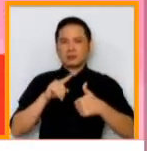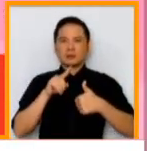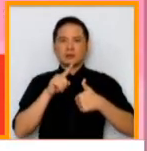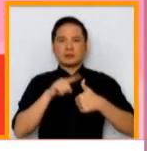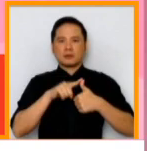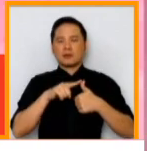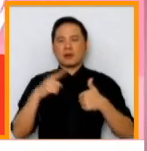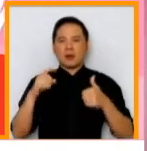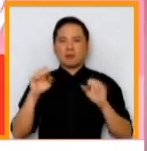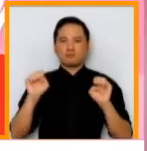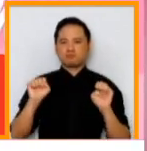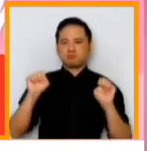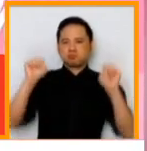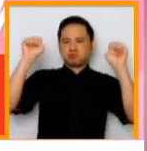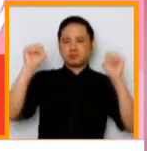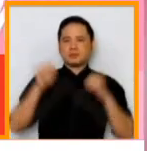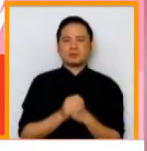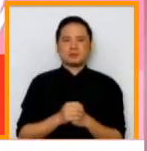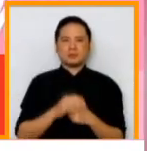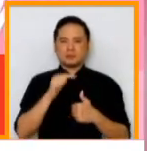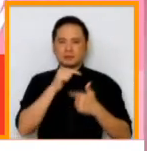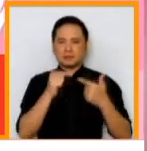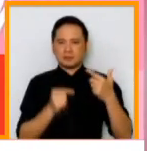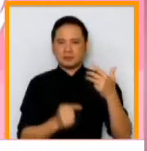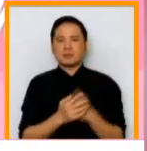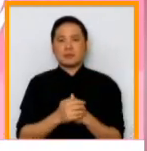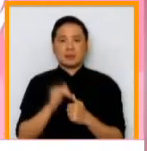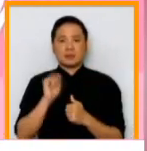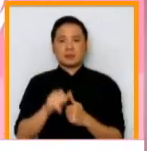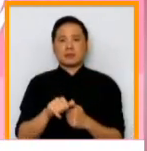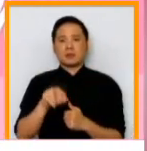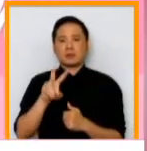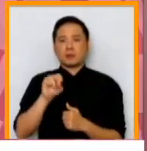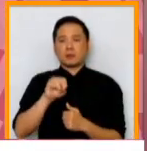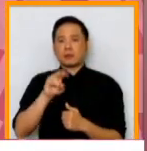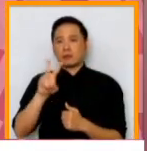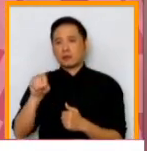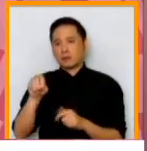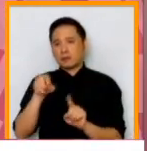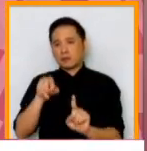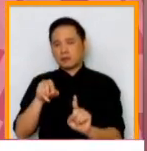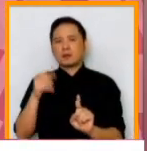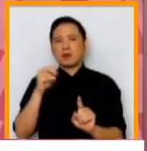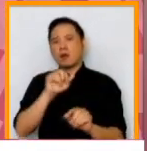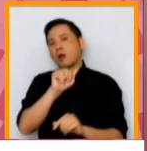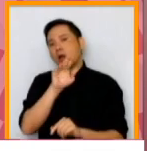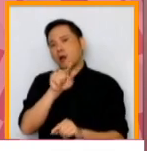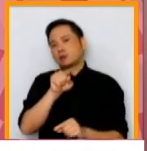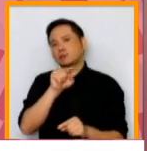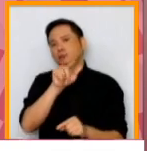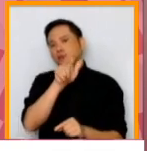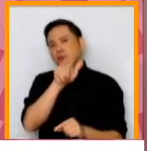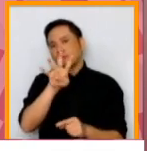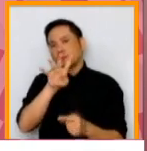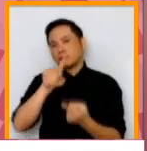para-powerlifting. Gaganapin ang Tokyo 2020 Paralympic Games mula August 24 hanggang September